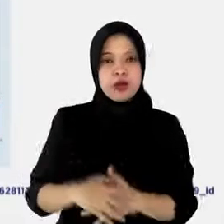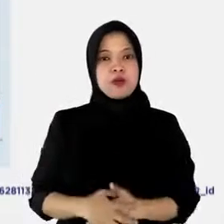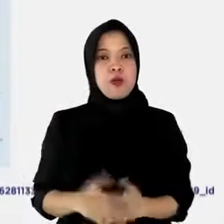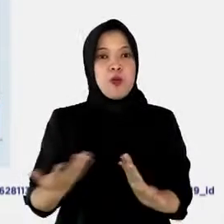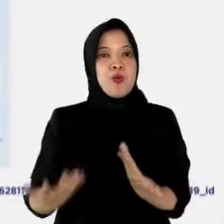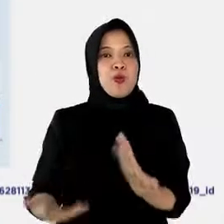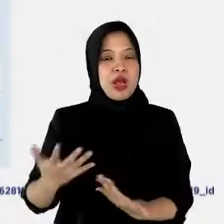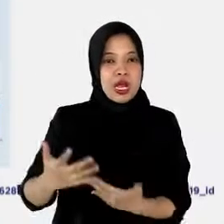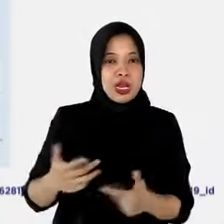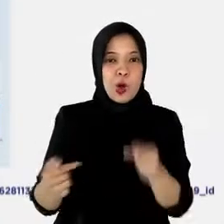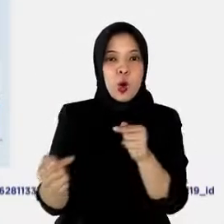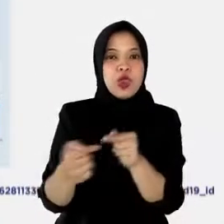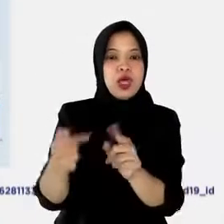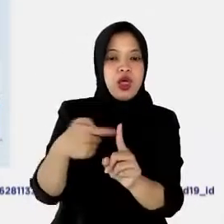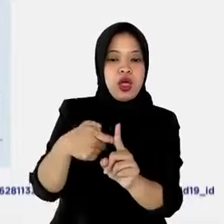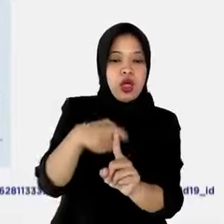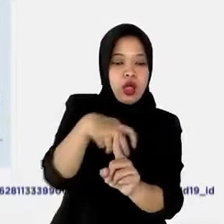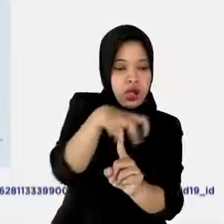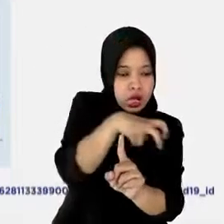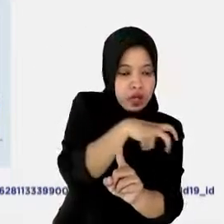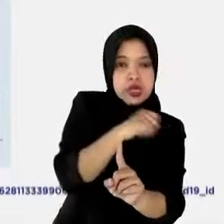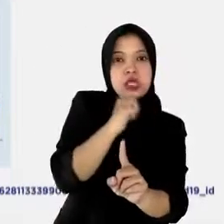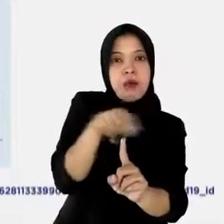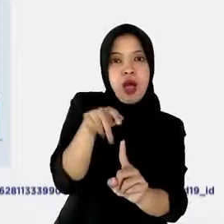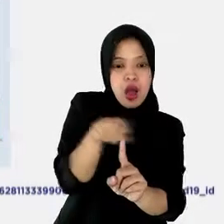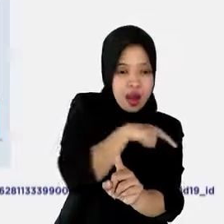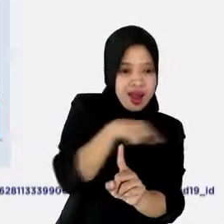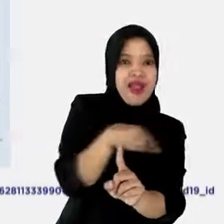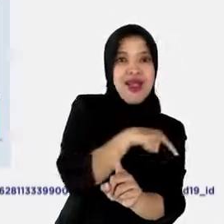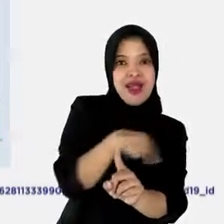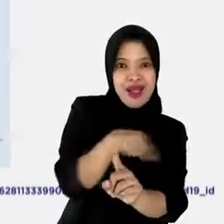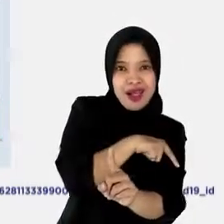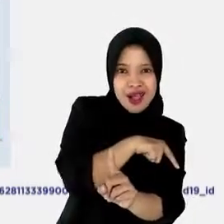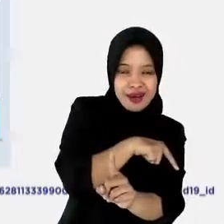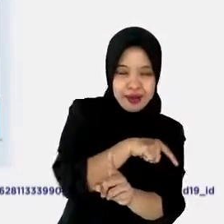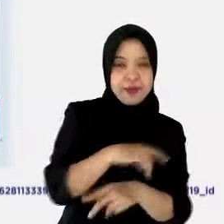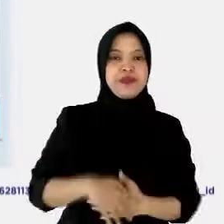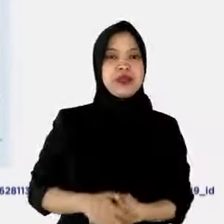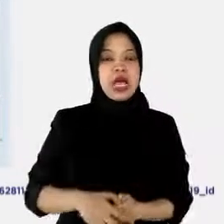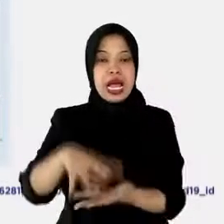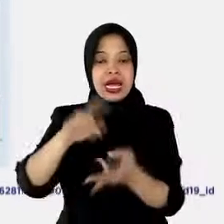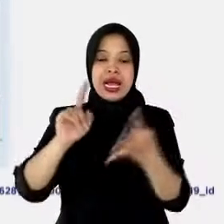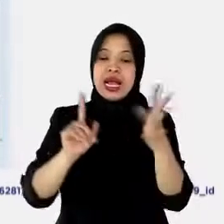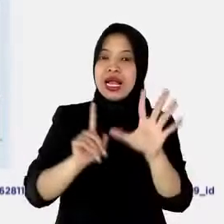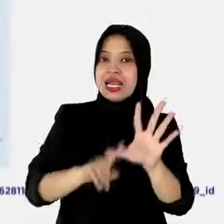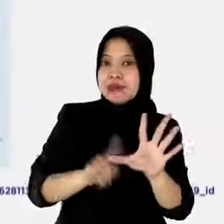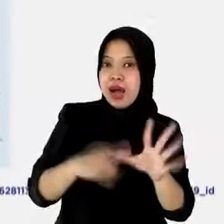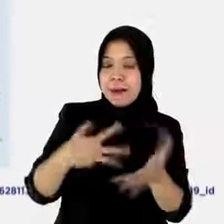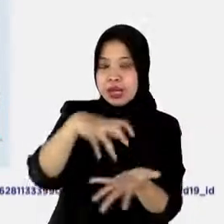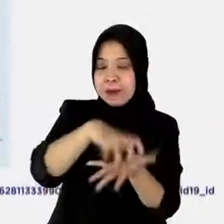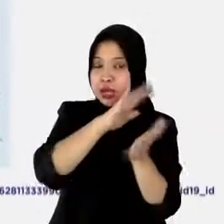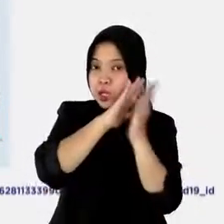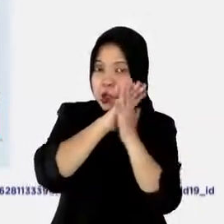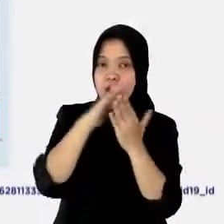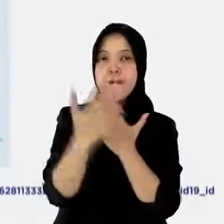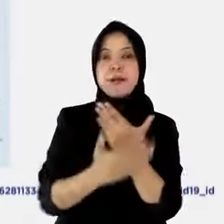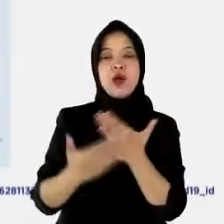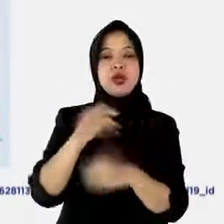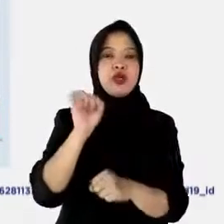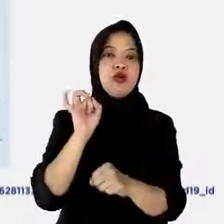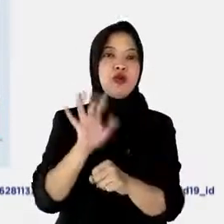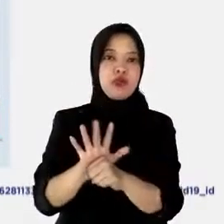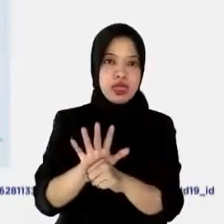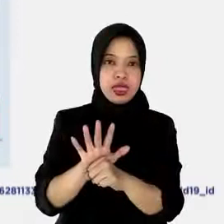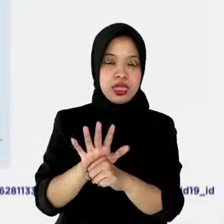pada kontak berat dan yang kelima terkait kapasitas tidur dan angka perawatan covert